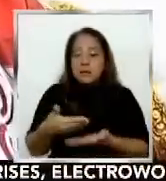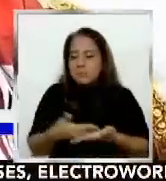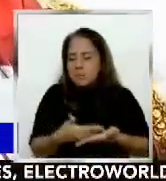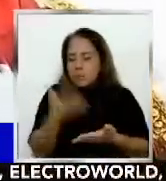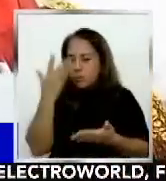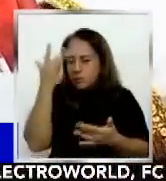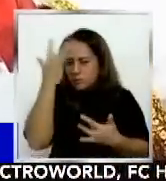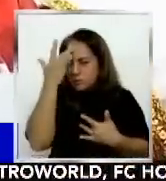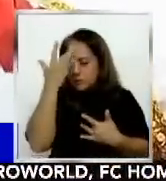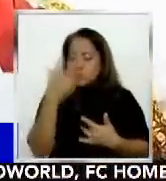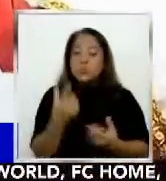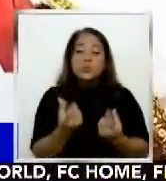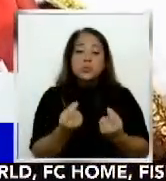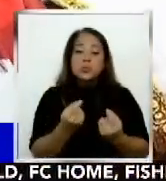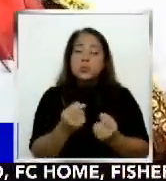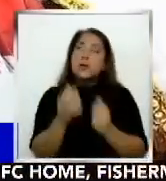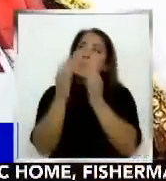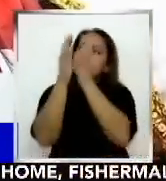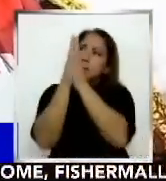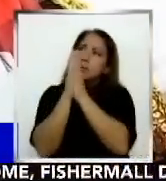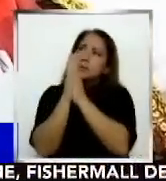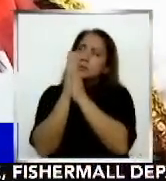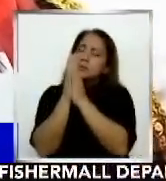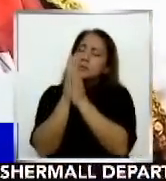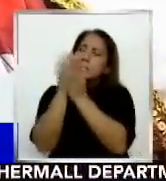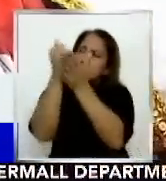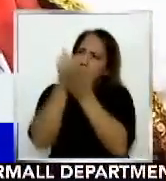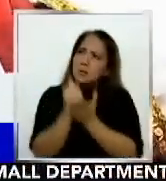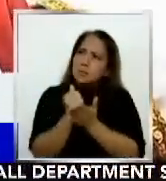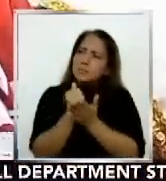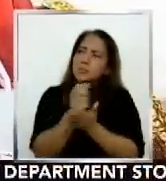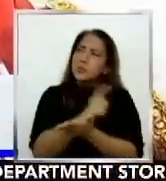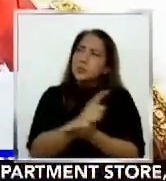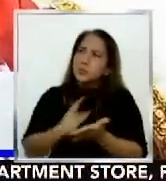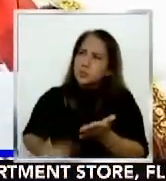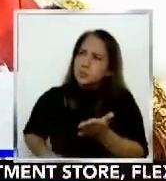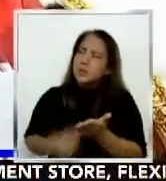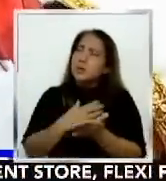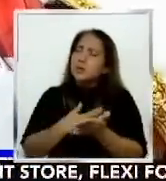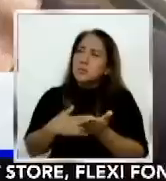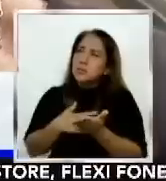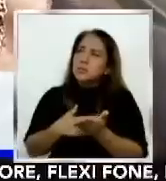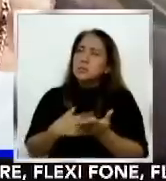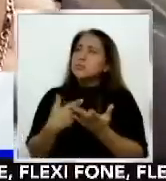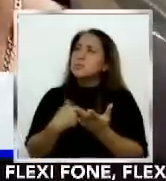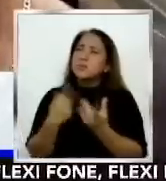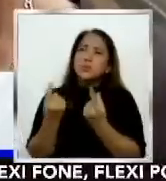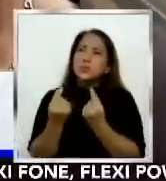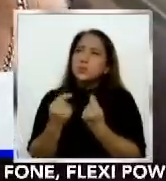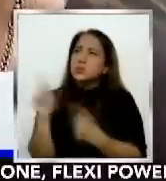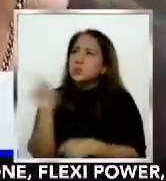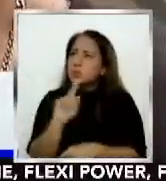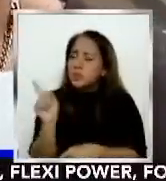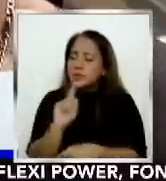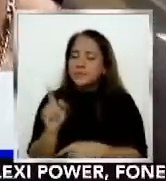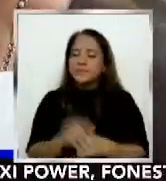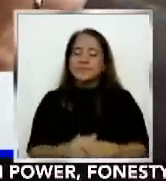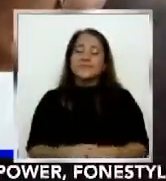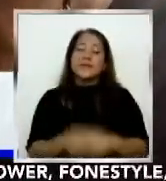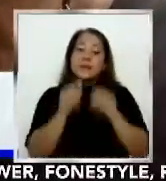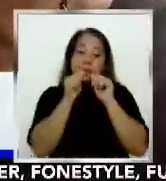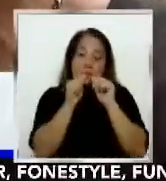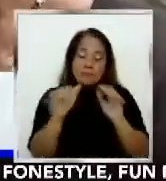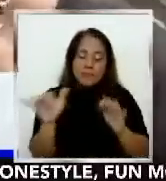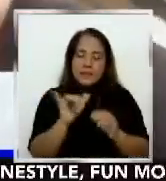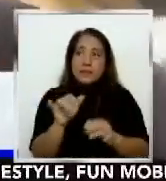ng tulong sa Panginoon, Lord, bigay ka ng sign kung anong dapat kong gawin. Biniyayaan din daw ng poong